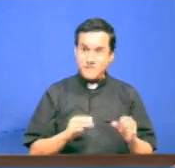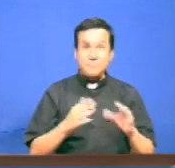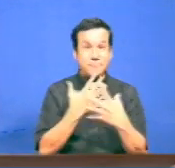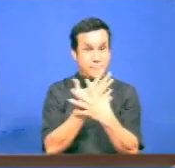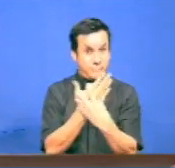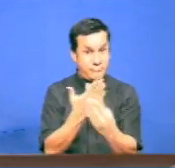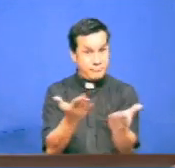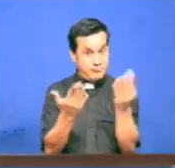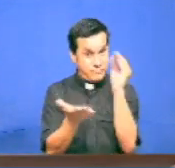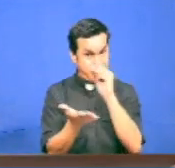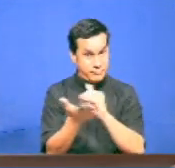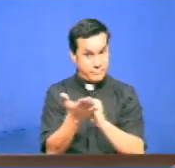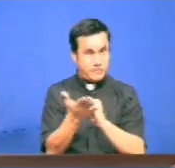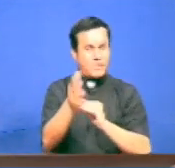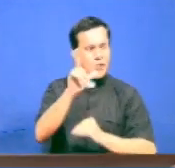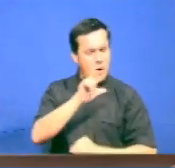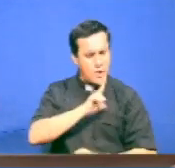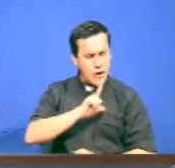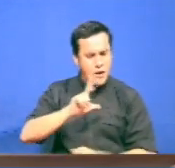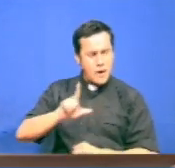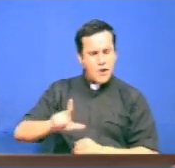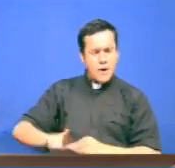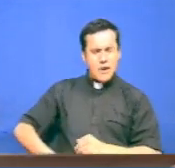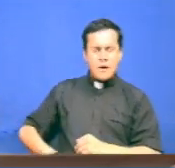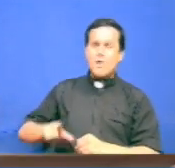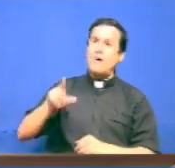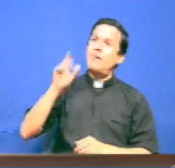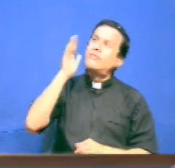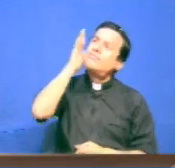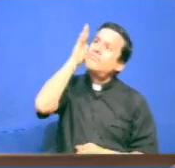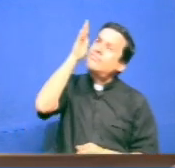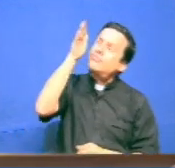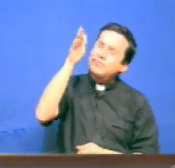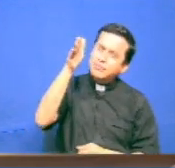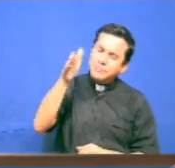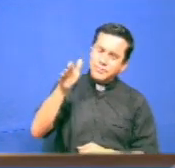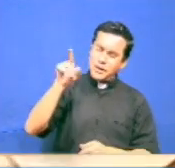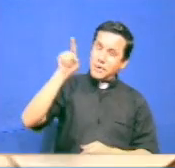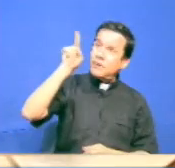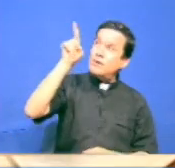Utanijulisha njia ya uzima.